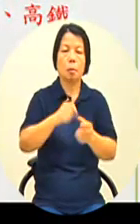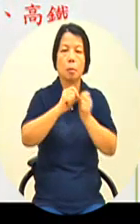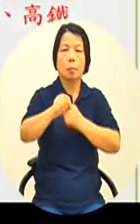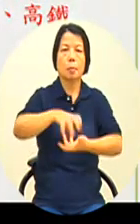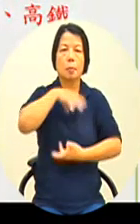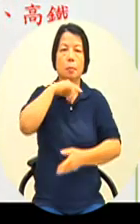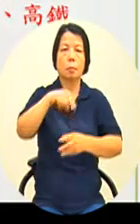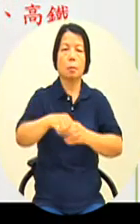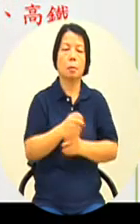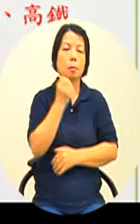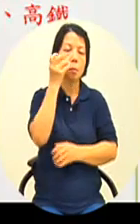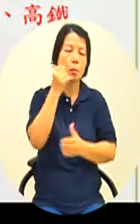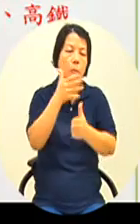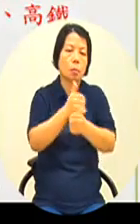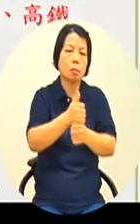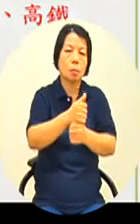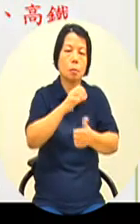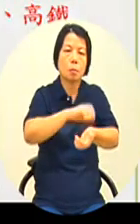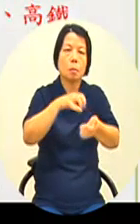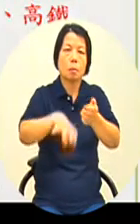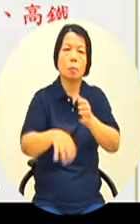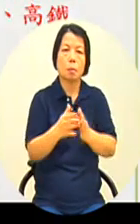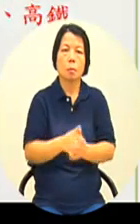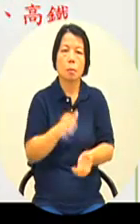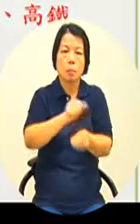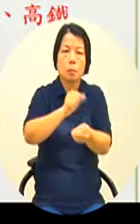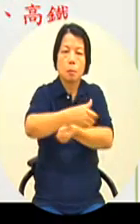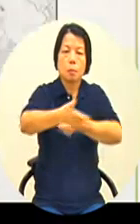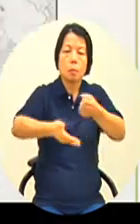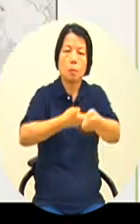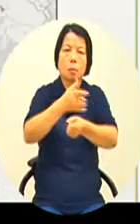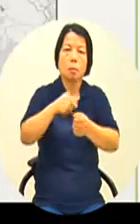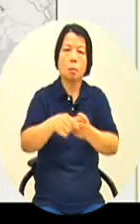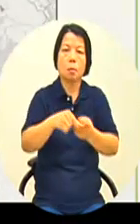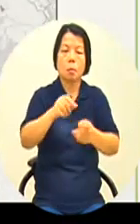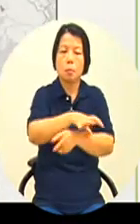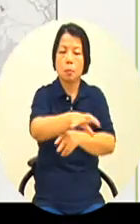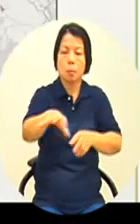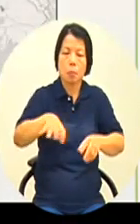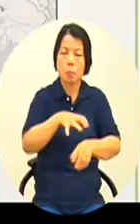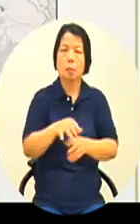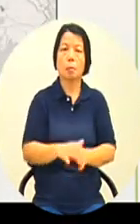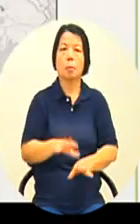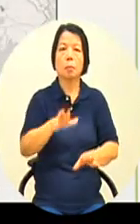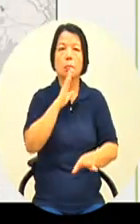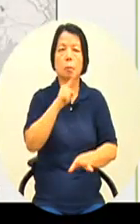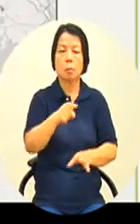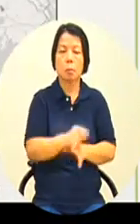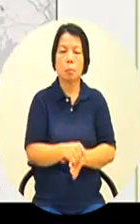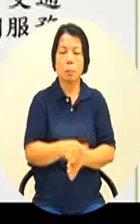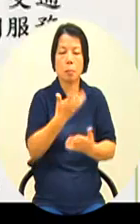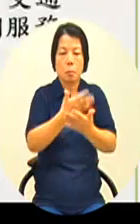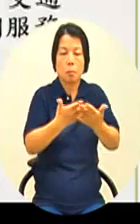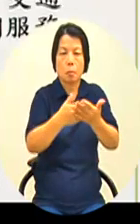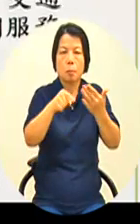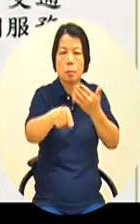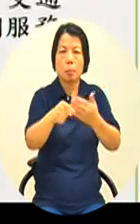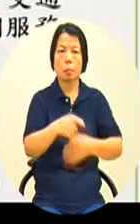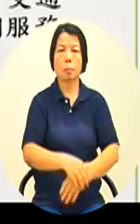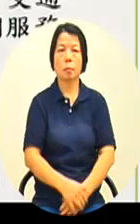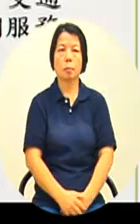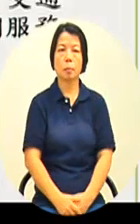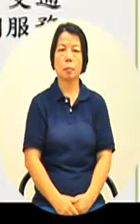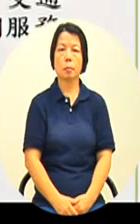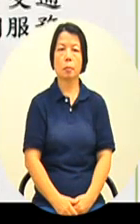雄农民总院、澄清湖风景区、高铁左营车站等，哦，这是一这路线，